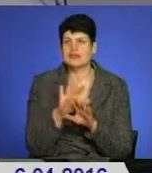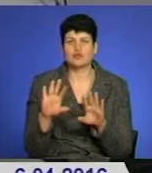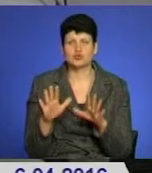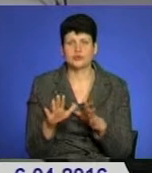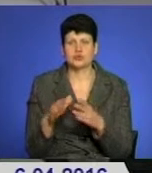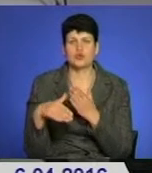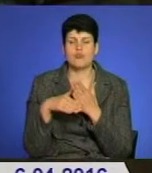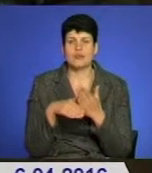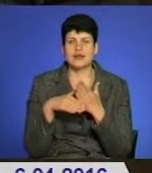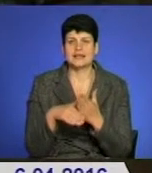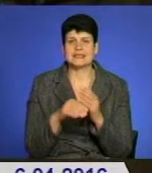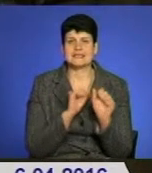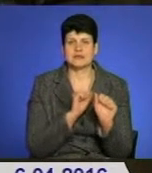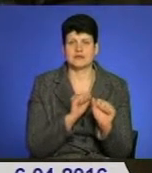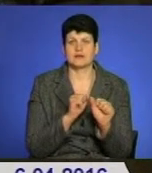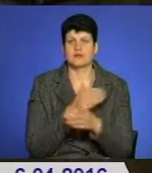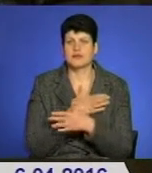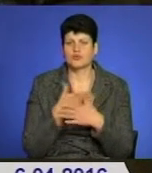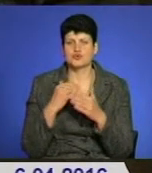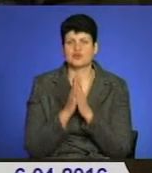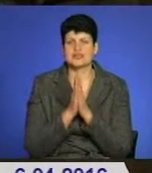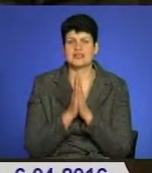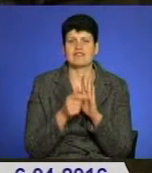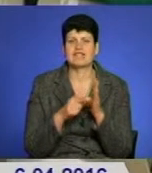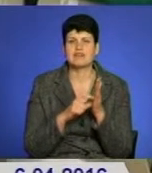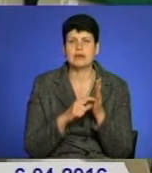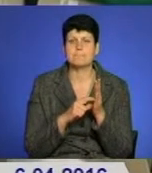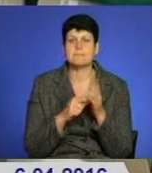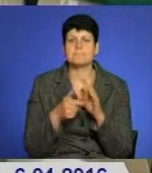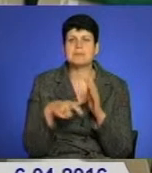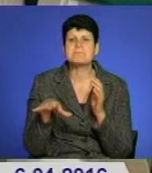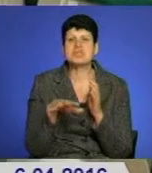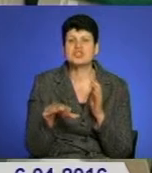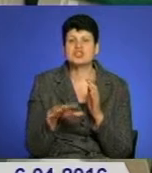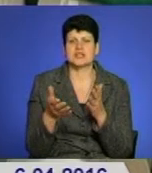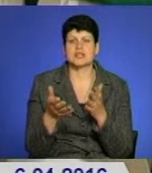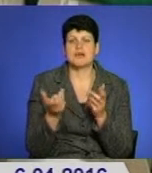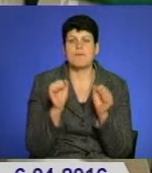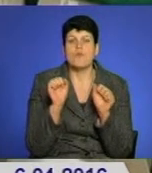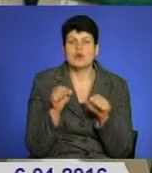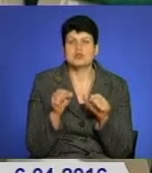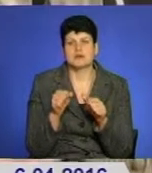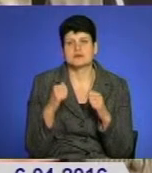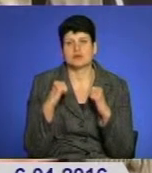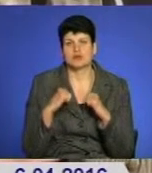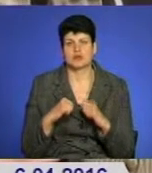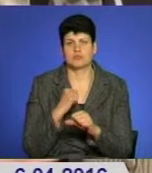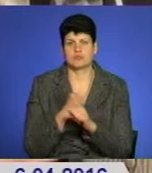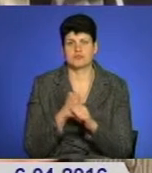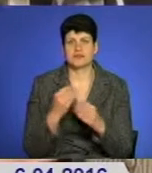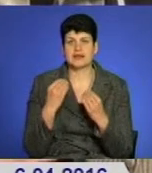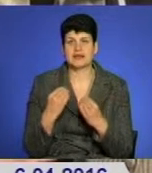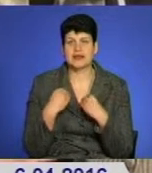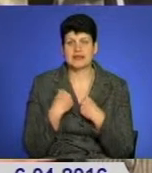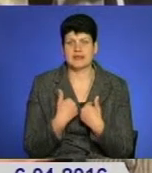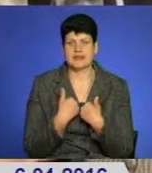допомагати захисникам, набридло просити у керівників про приміщення, де б можна було постійно і спокійно працювати. Дайте нам в